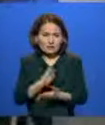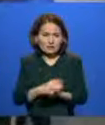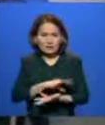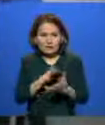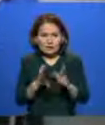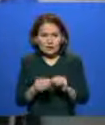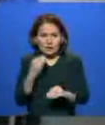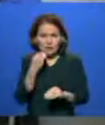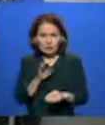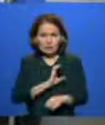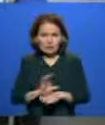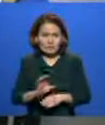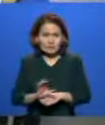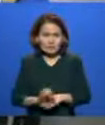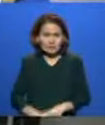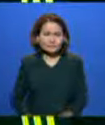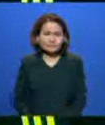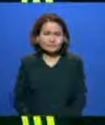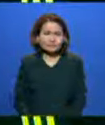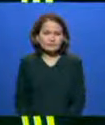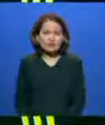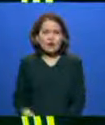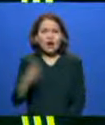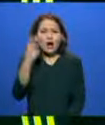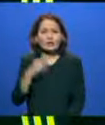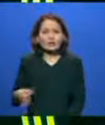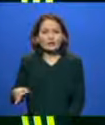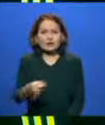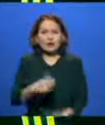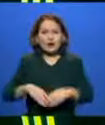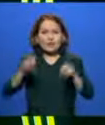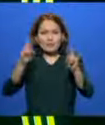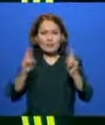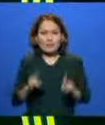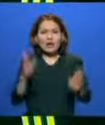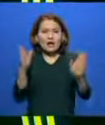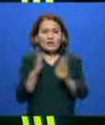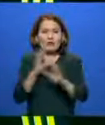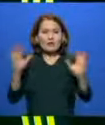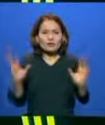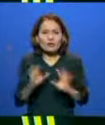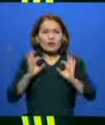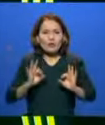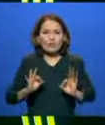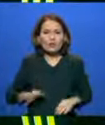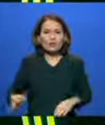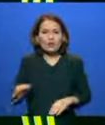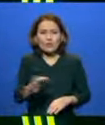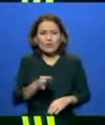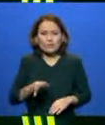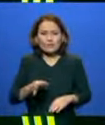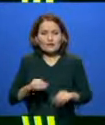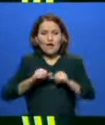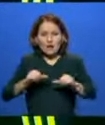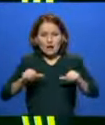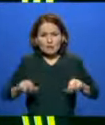Молдағалиев, Байбек Дәуітов, Ақтөбе облысынан. Алматы облысының мамандандырылған табиғат қорғау прокуратурасы облыс көлемінде арнайы рейд